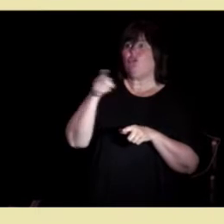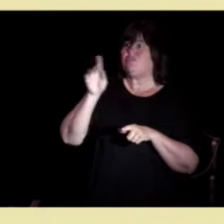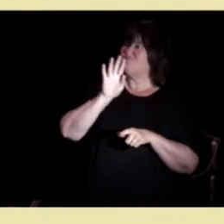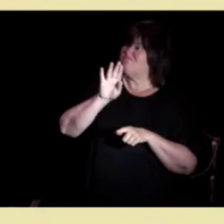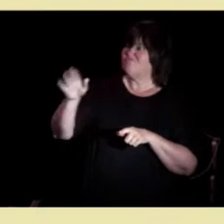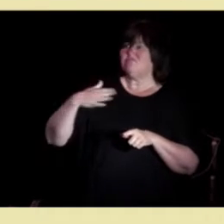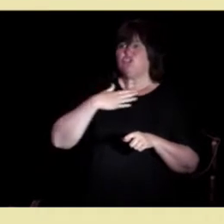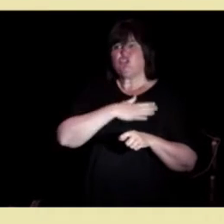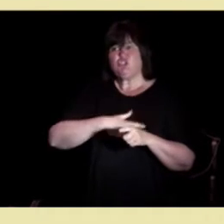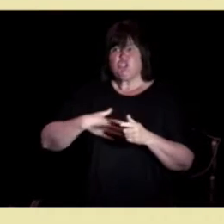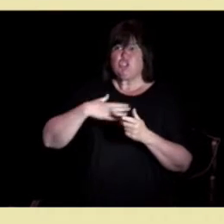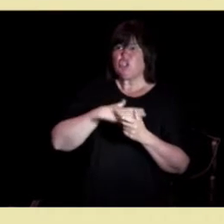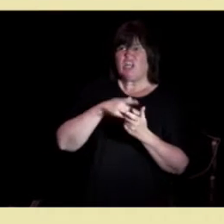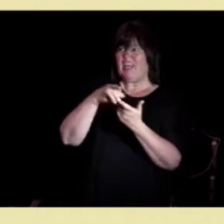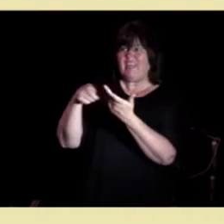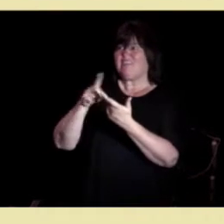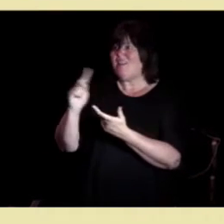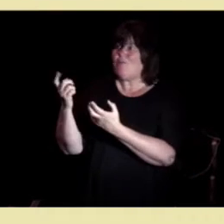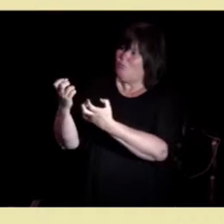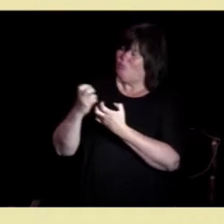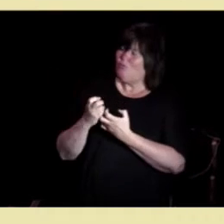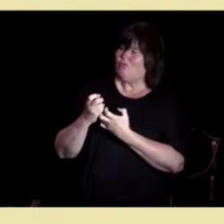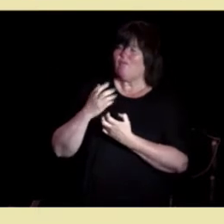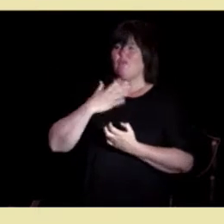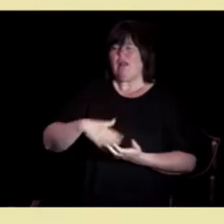sykelighet eller behovet for helsetjenester.